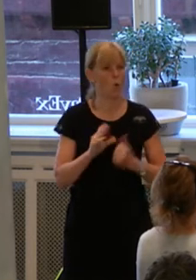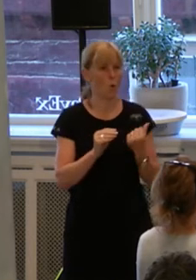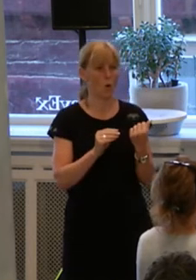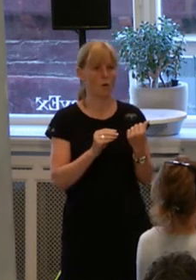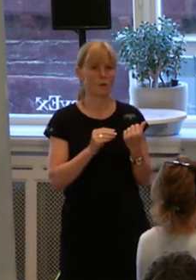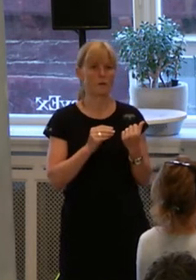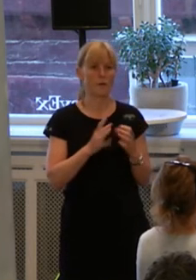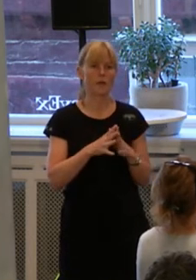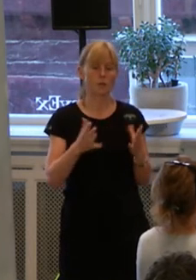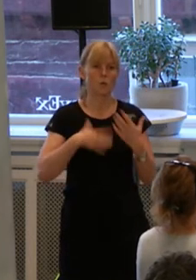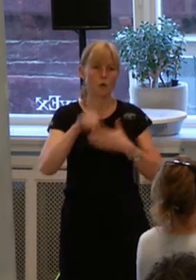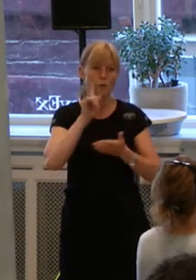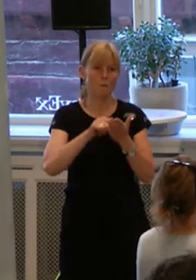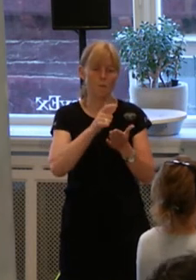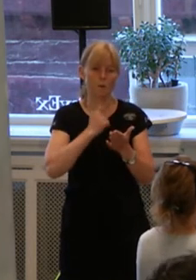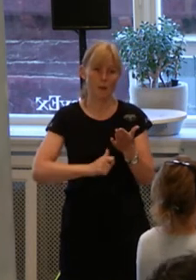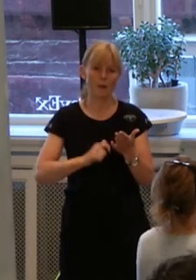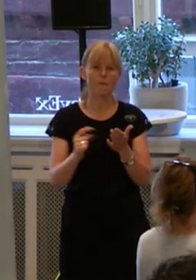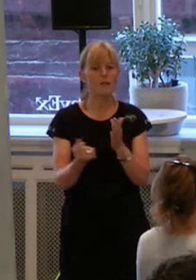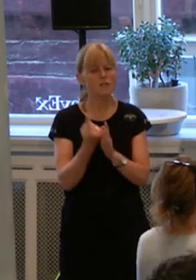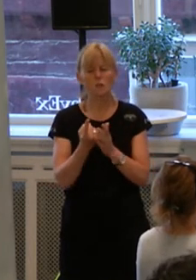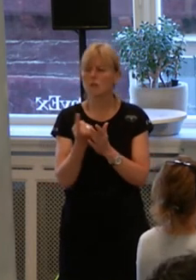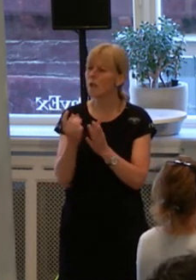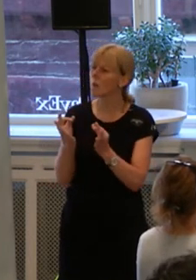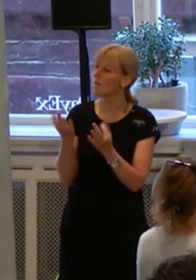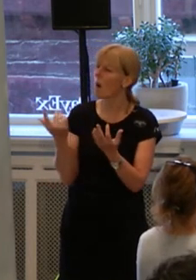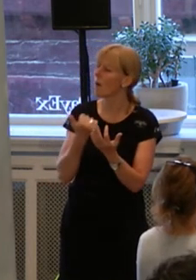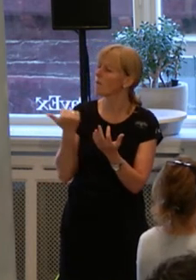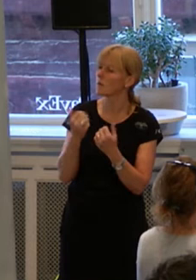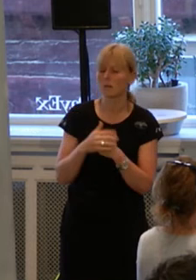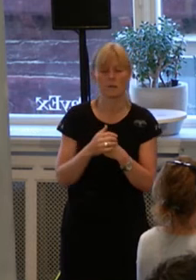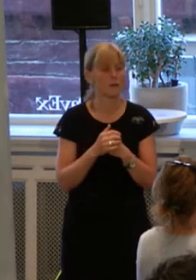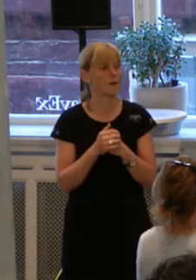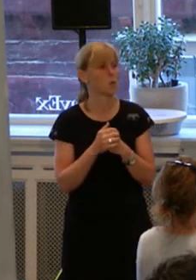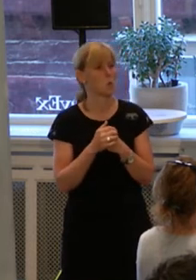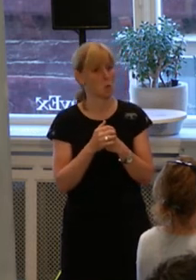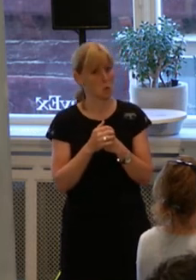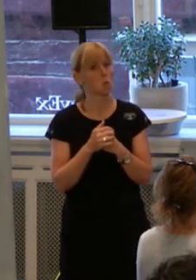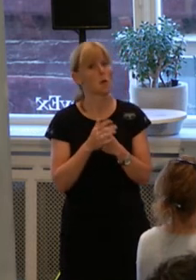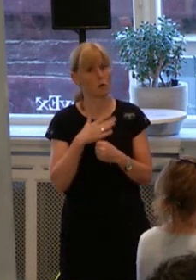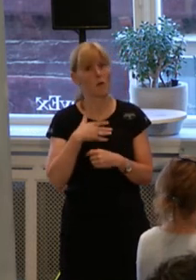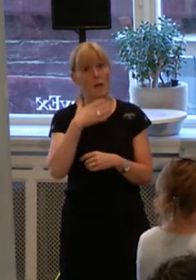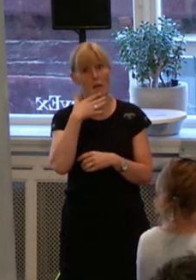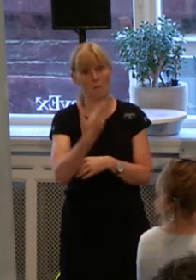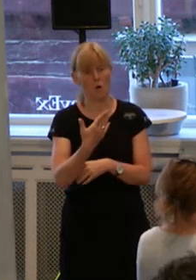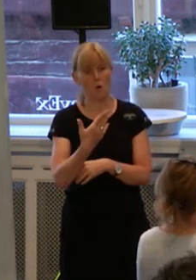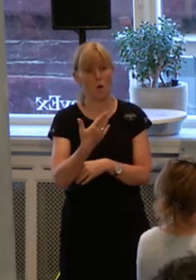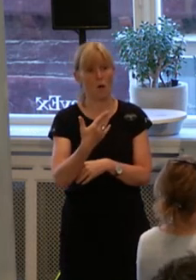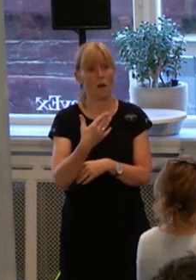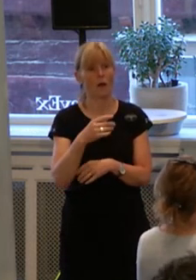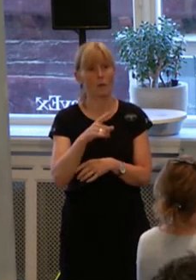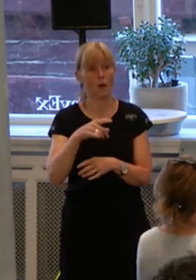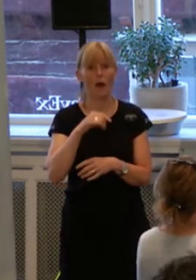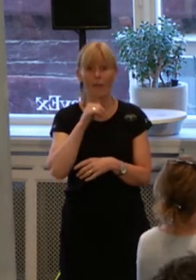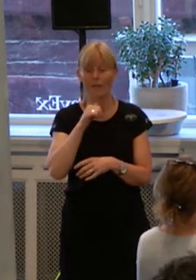starkt önskemål från vår sida. Resurser i övrigt, vad behövs? Jag tycker det är väldigt bra att Malmö satsar på det